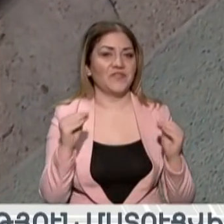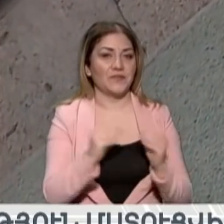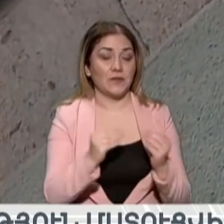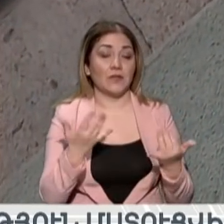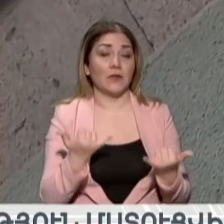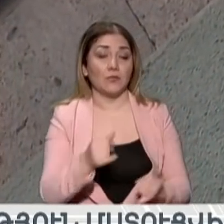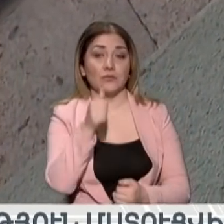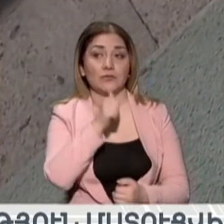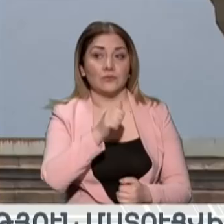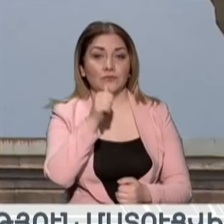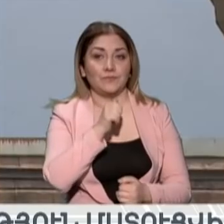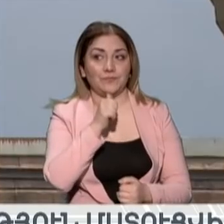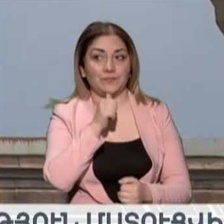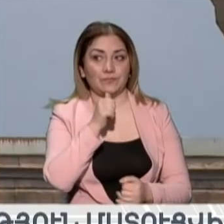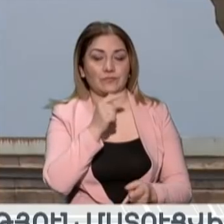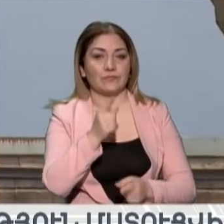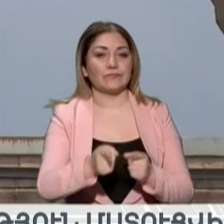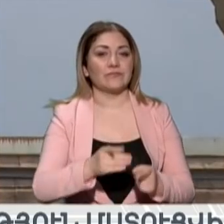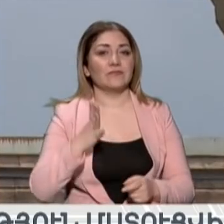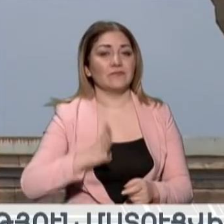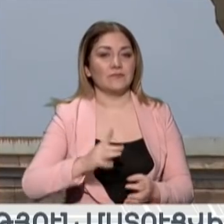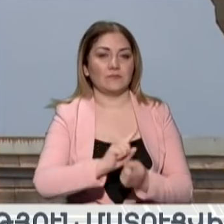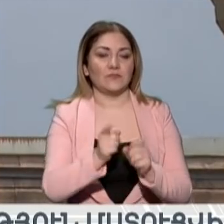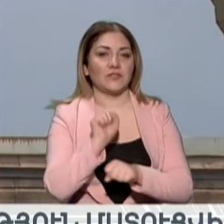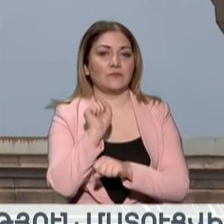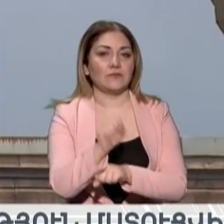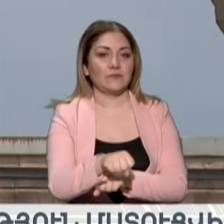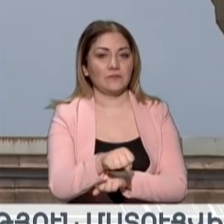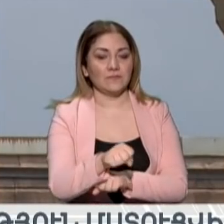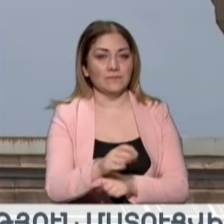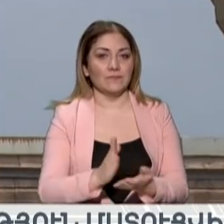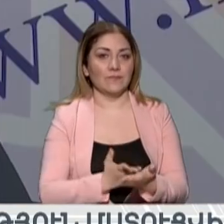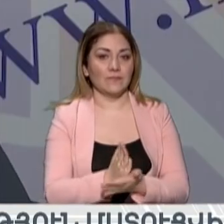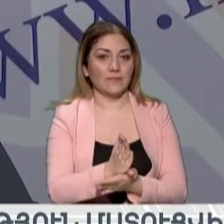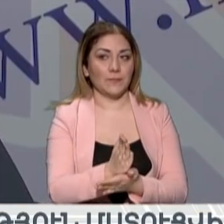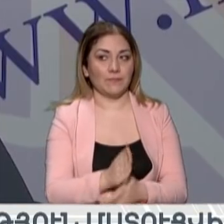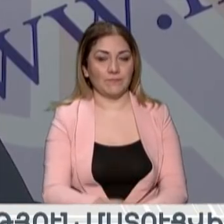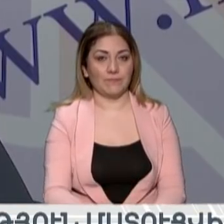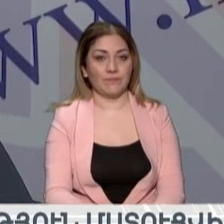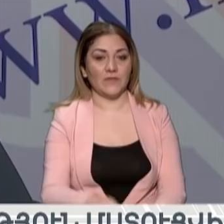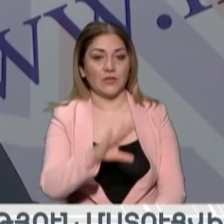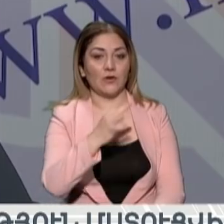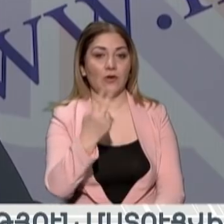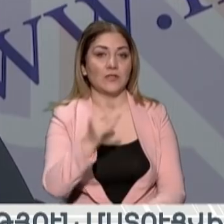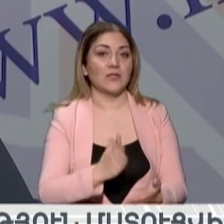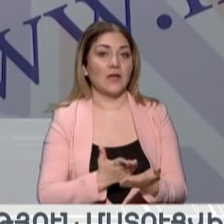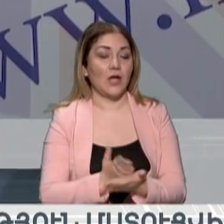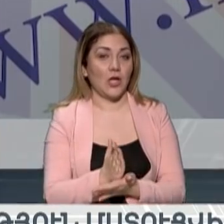հիմա փորձում է համակերպելու քաղաքականությունը փոխարինել հաղթահարելու քաղաքականությամբ։ Սոցիալական քաղաքականության